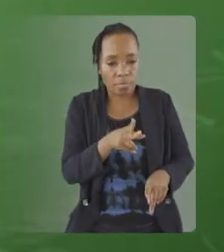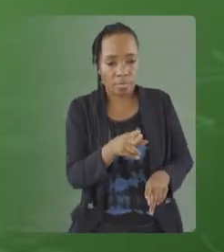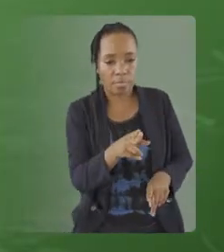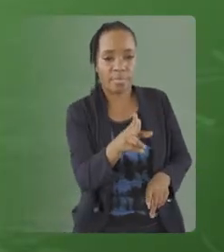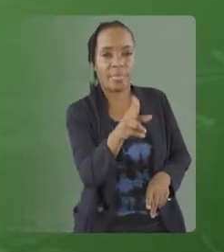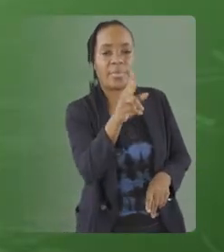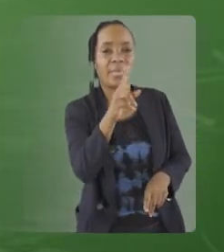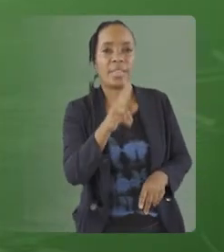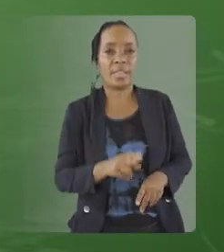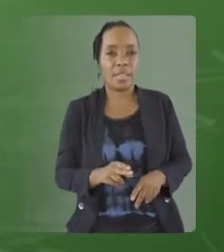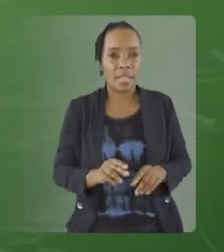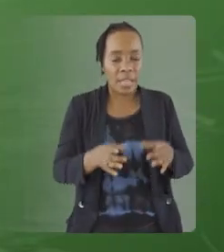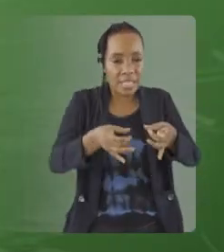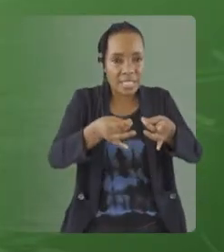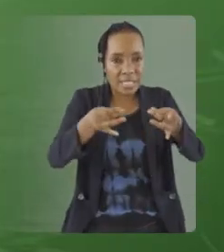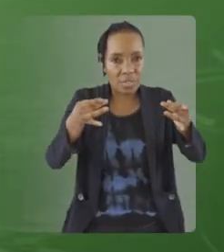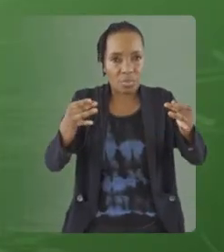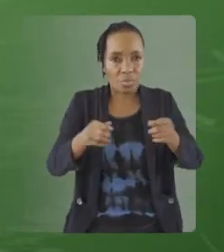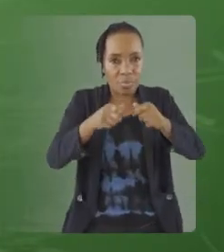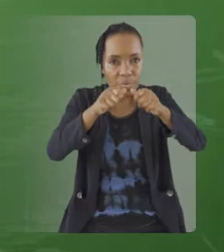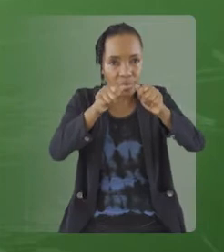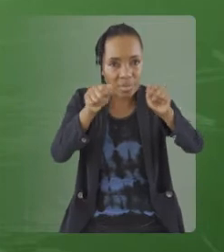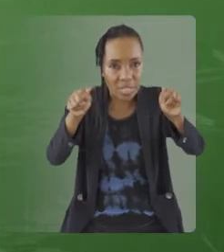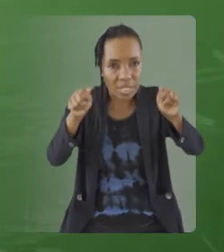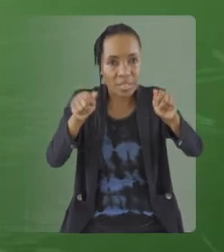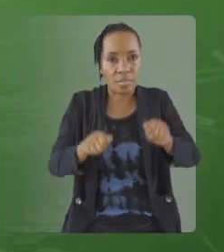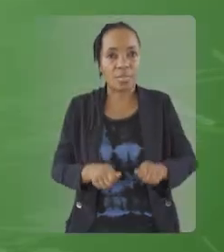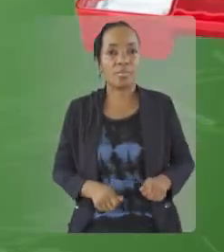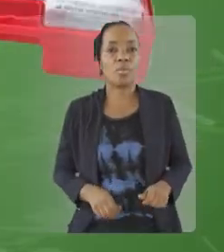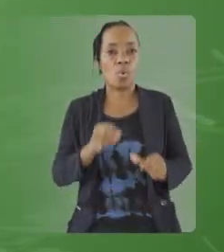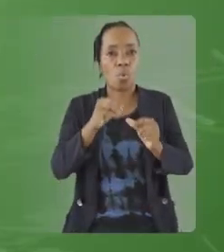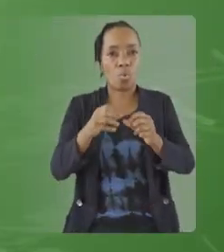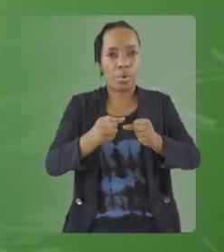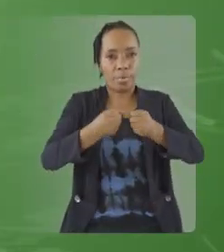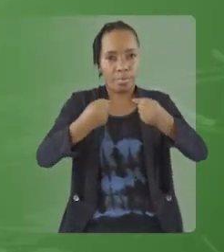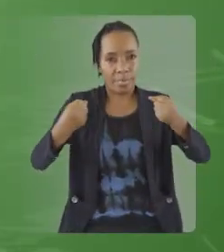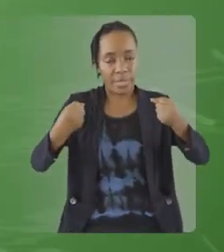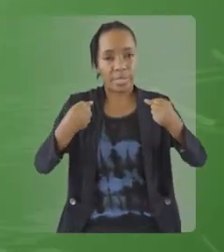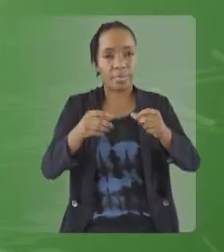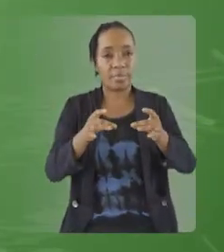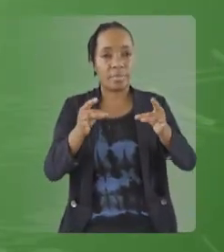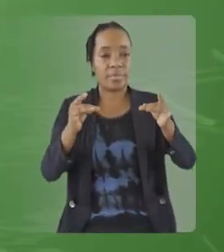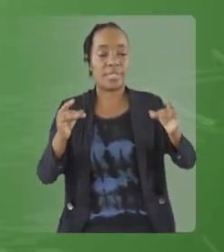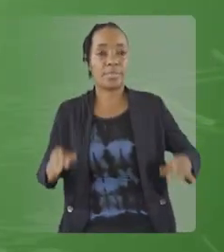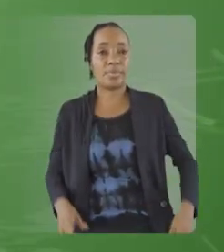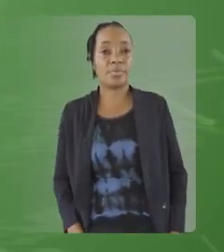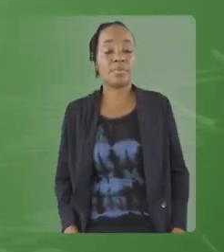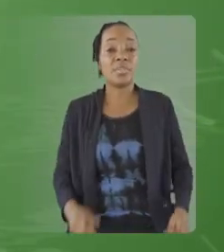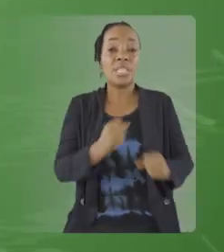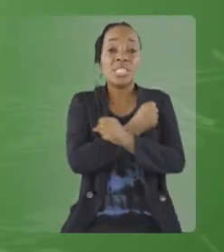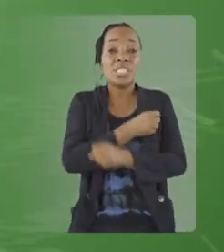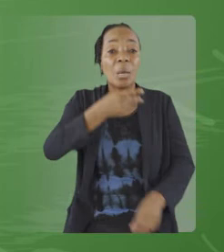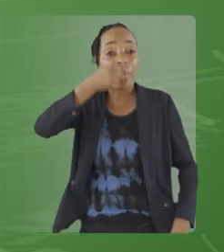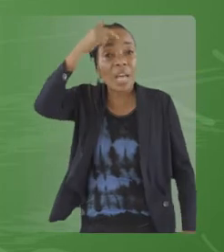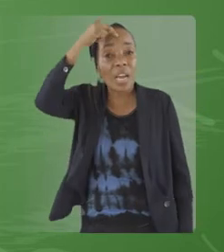découper la compresse, le sparadrap ou la bande. Chers parents, ne laissez